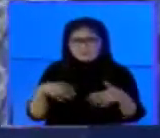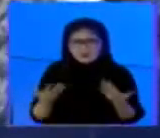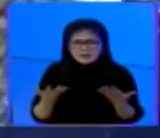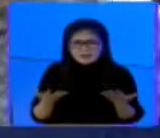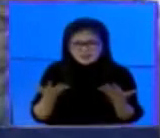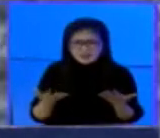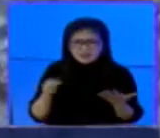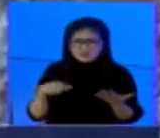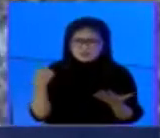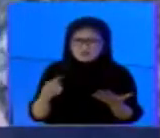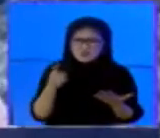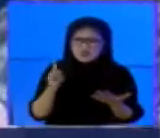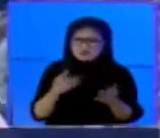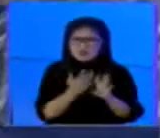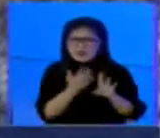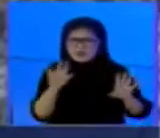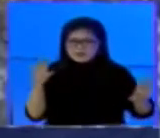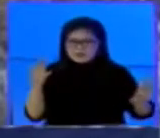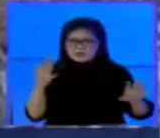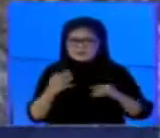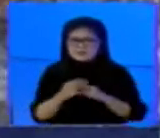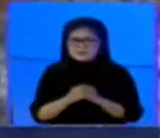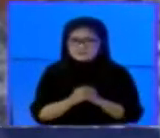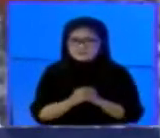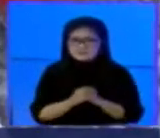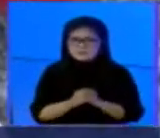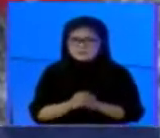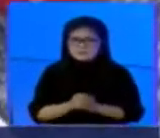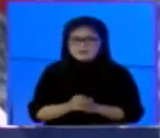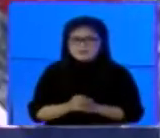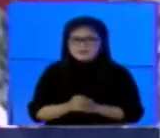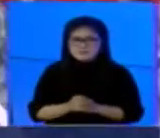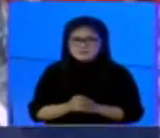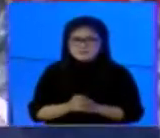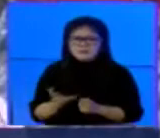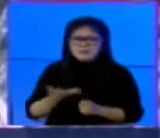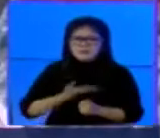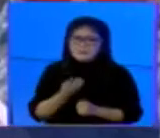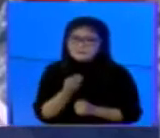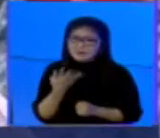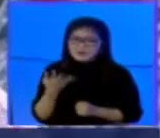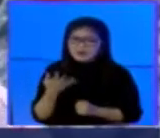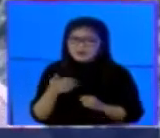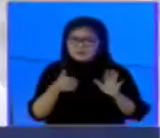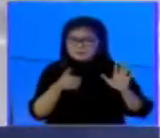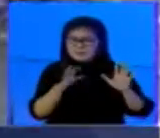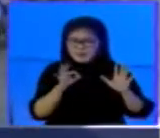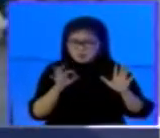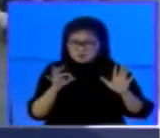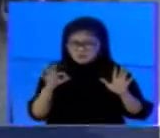ada anu gini ya. Ini pasawan. Ini dapat berapa? 600.000.